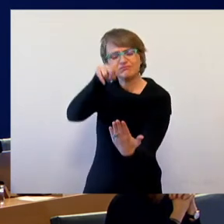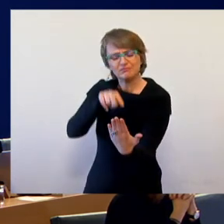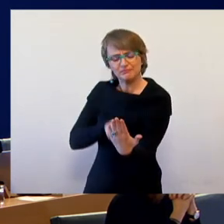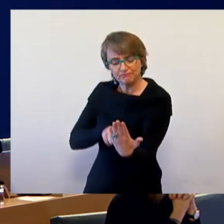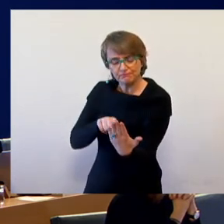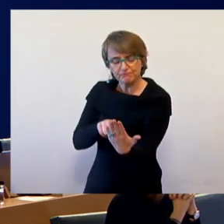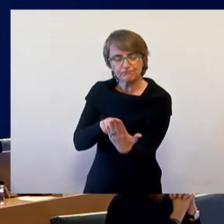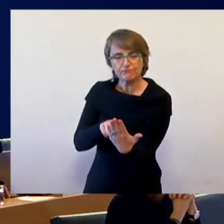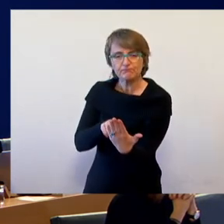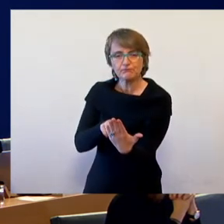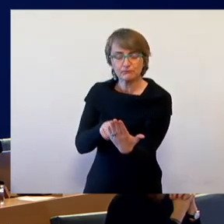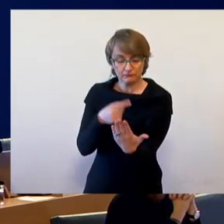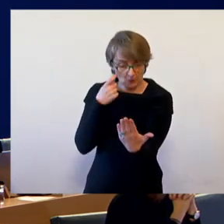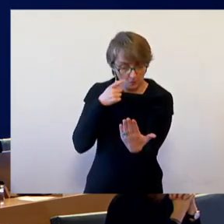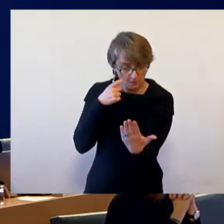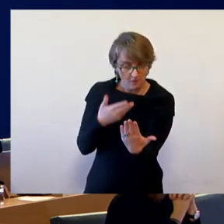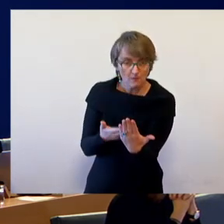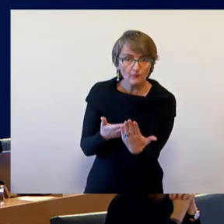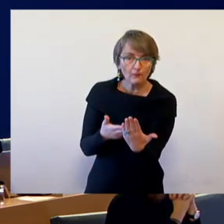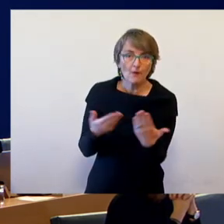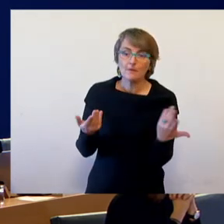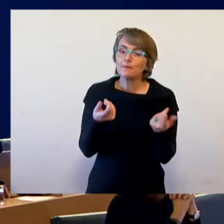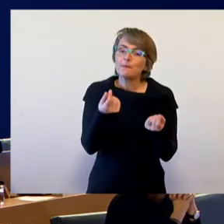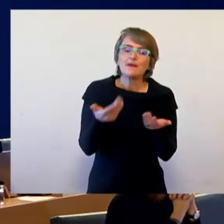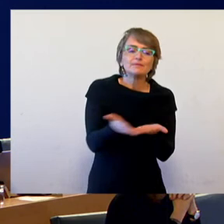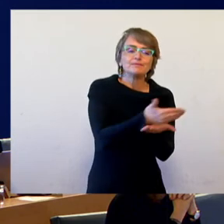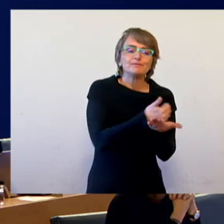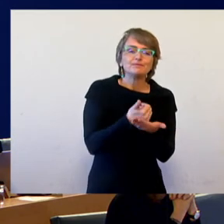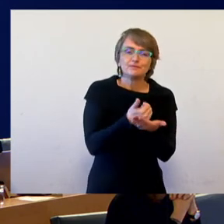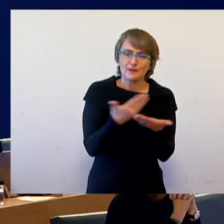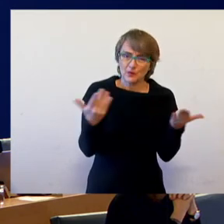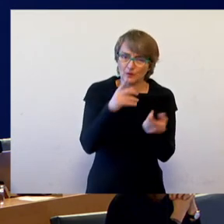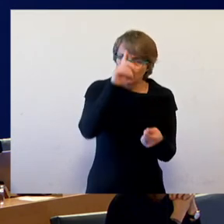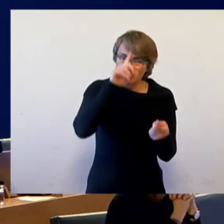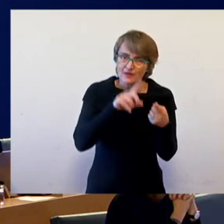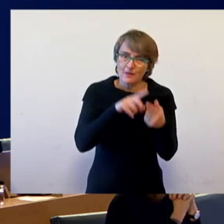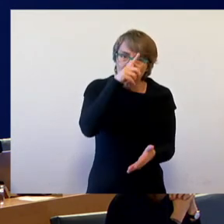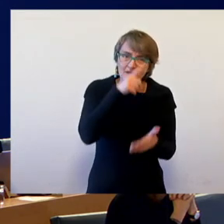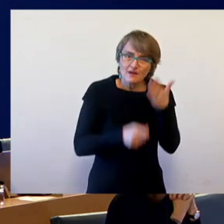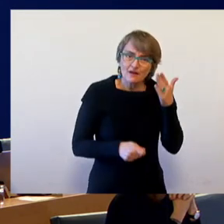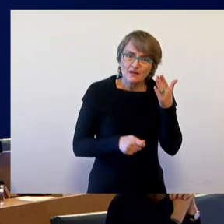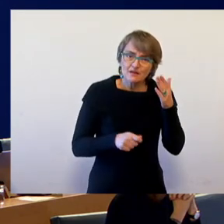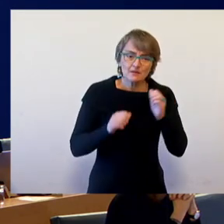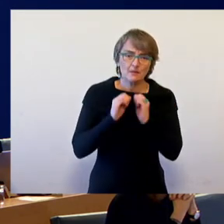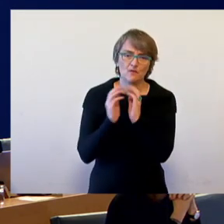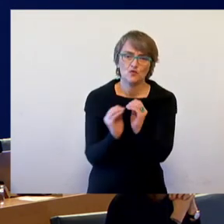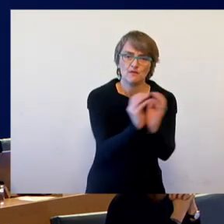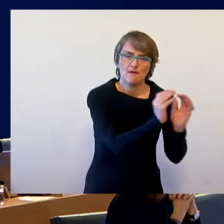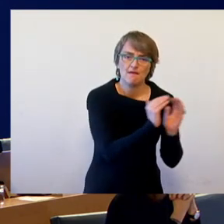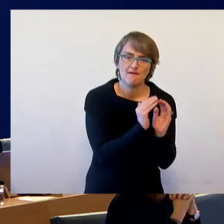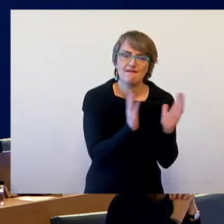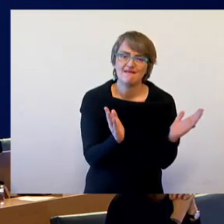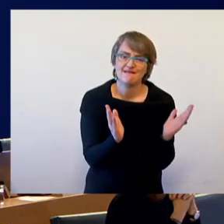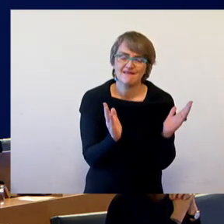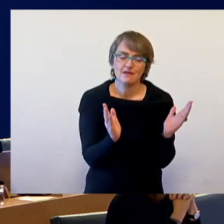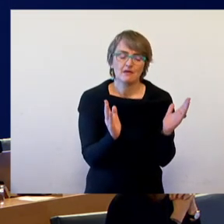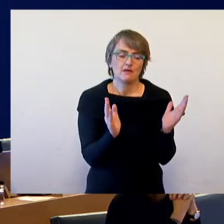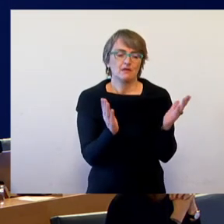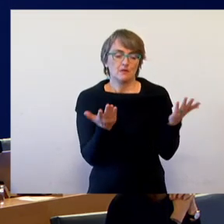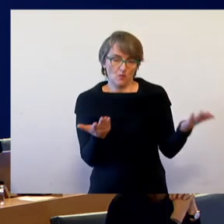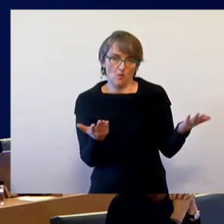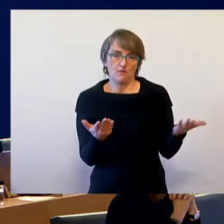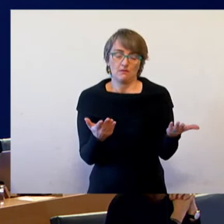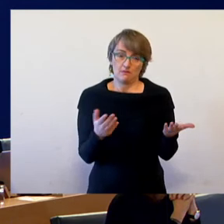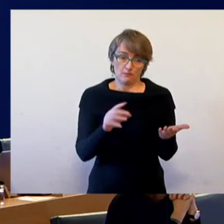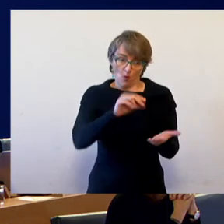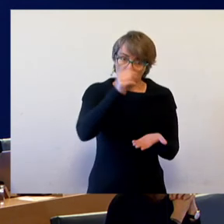principale recette de la ville est la taxe foncière sur le bâti. Vous bâtissez même votre budget